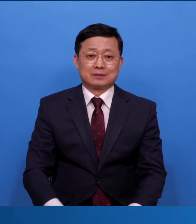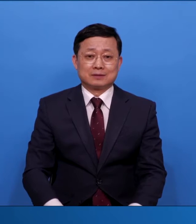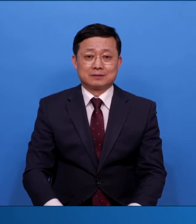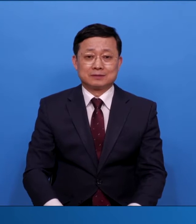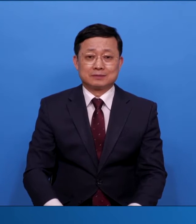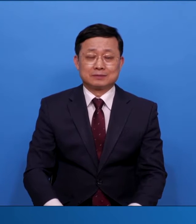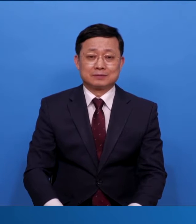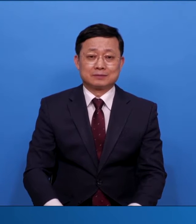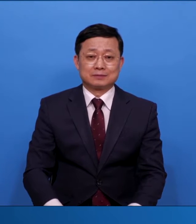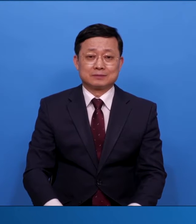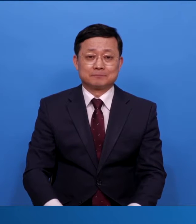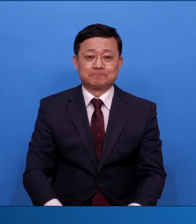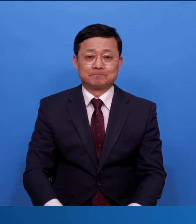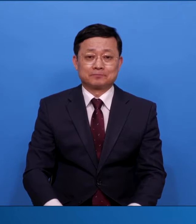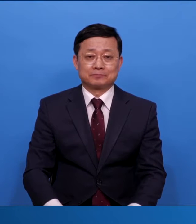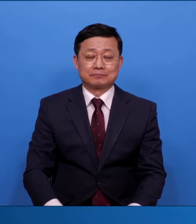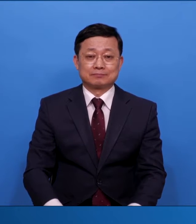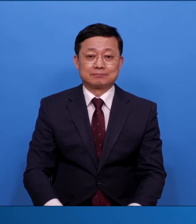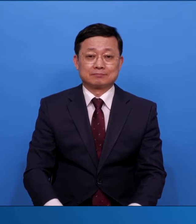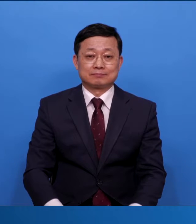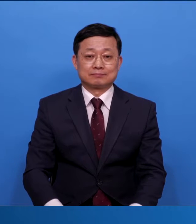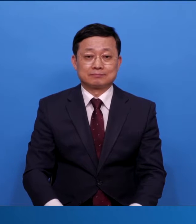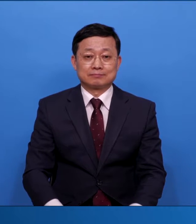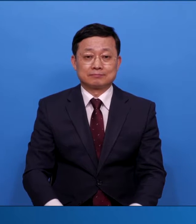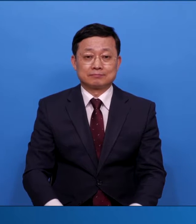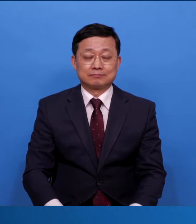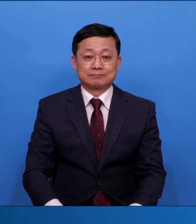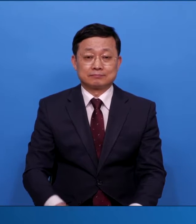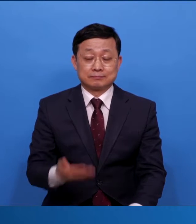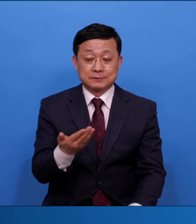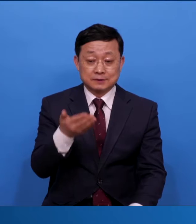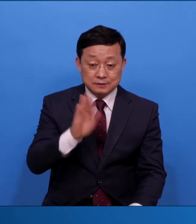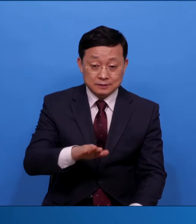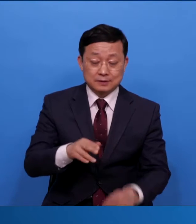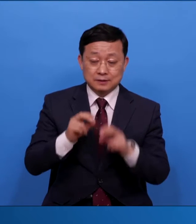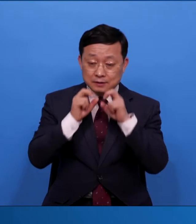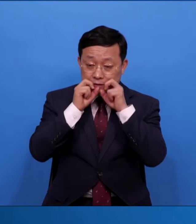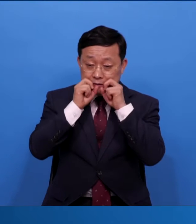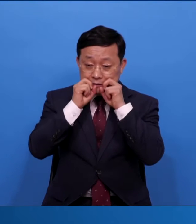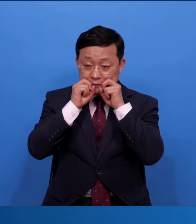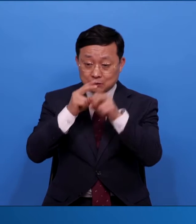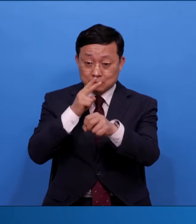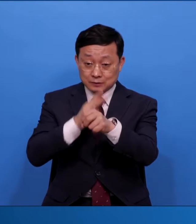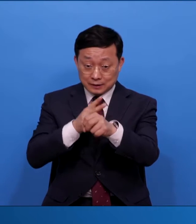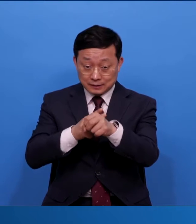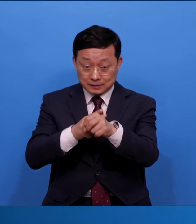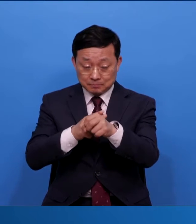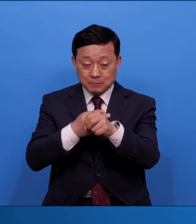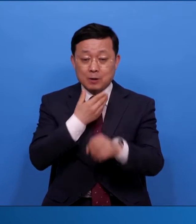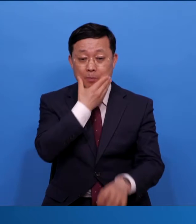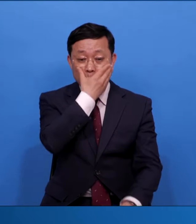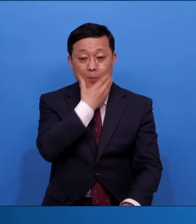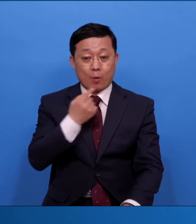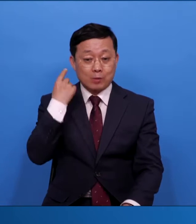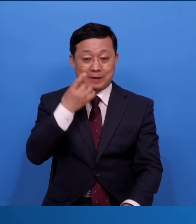境。 그런데도 우리 선교사님들이 부린 복음이